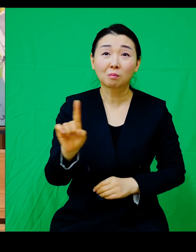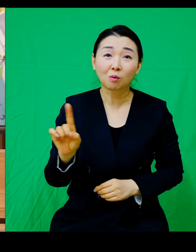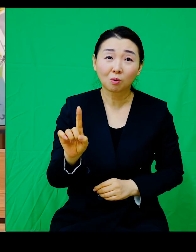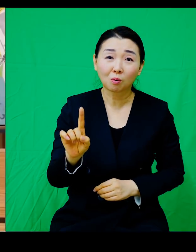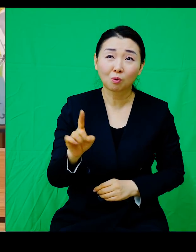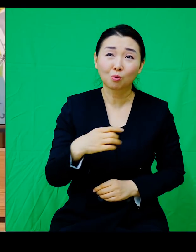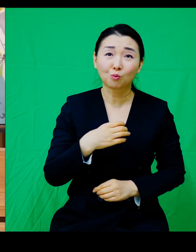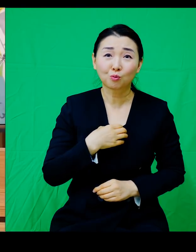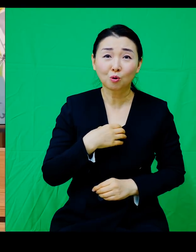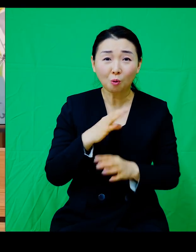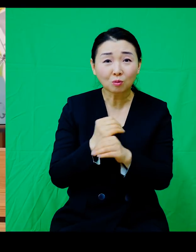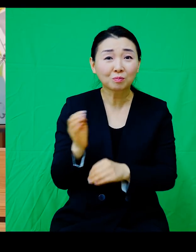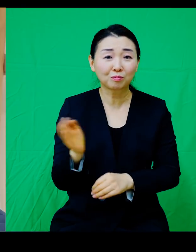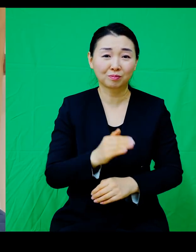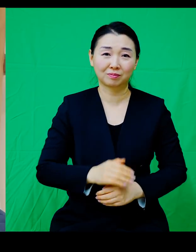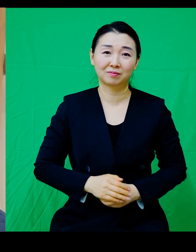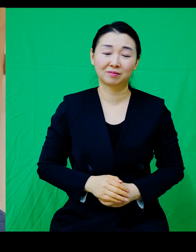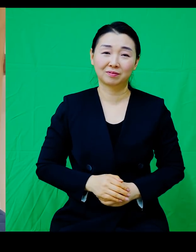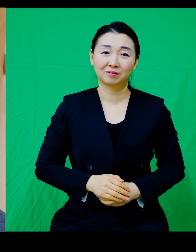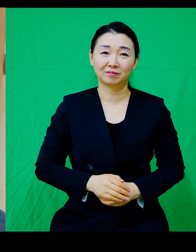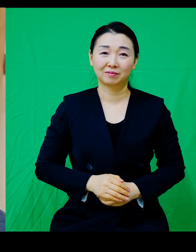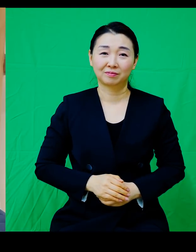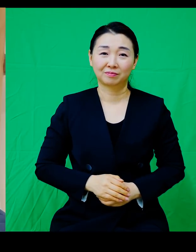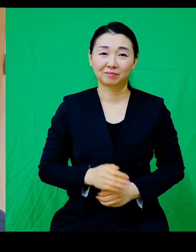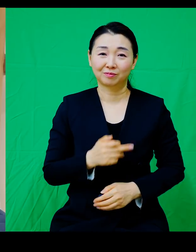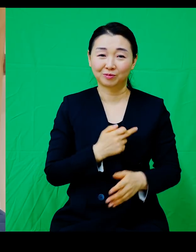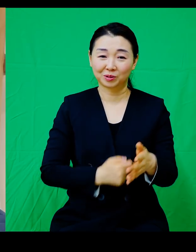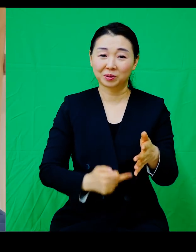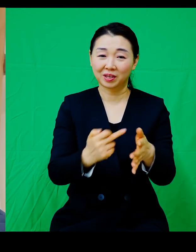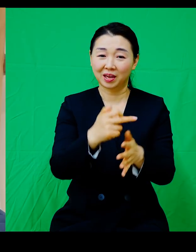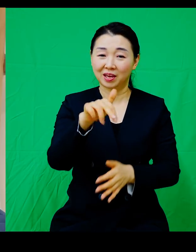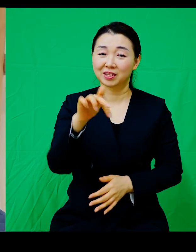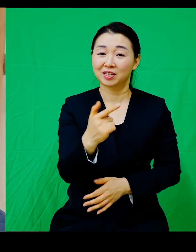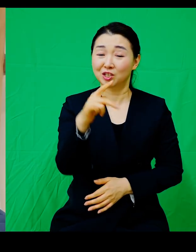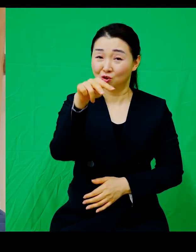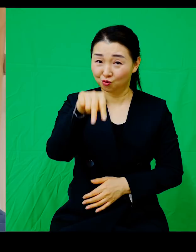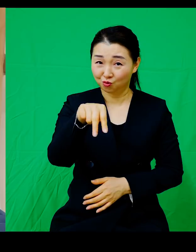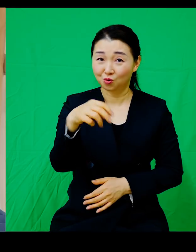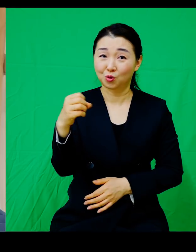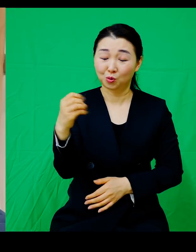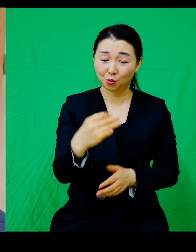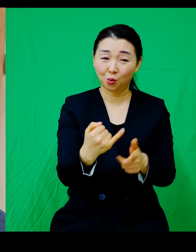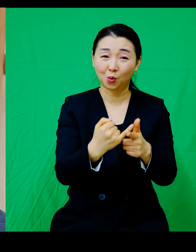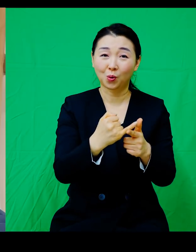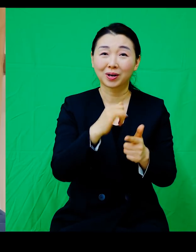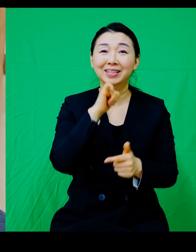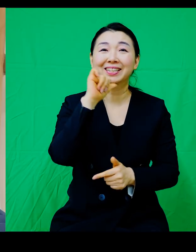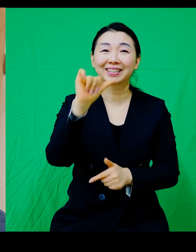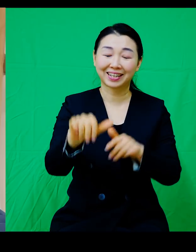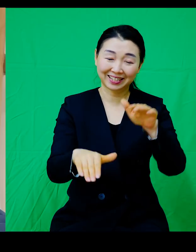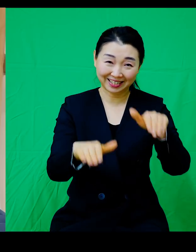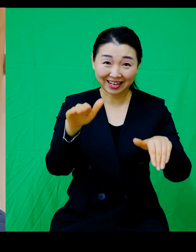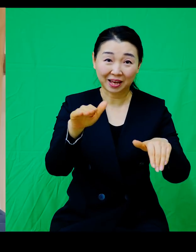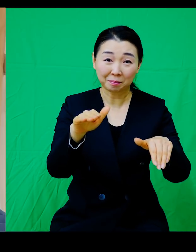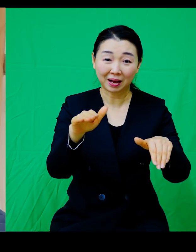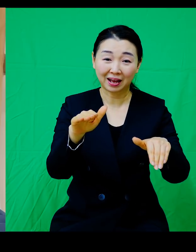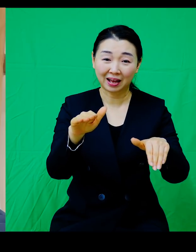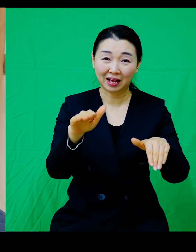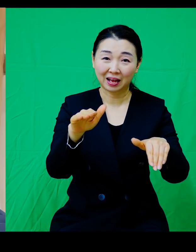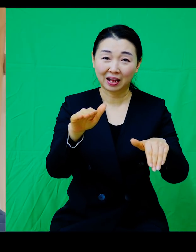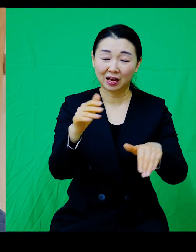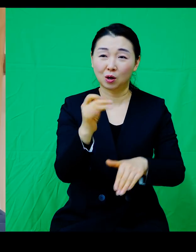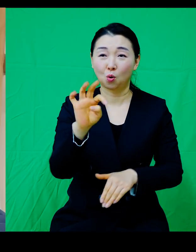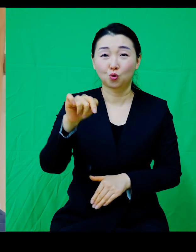언제부터 조금 흔들리기 시작했나요? 첫째가 이제 진유인데요. 이제 네. 진유랑 이제 5살 터울이 이제 온유를